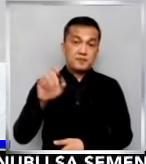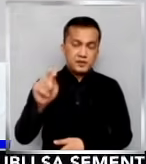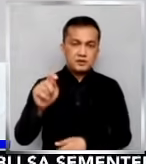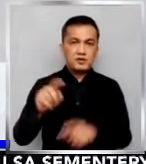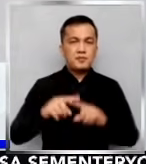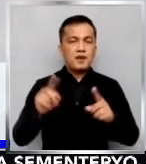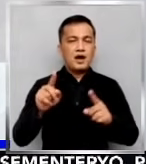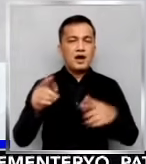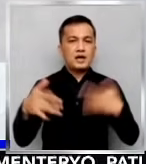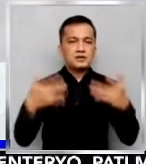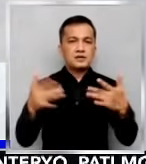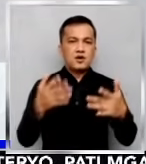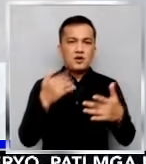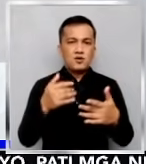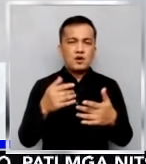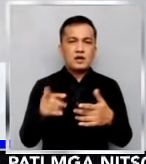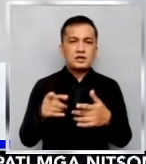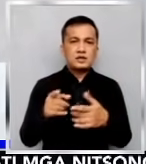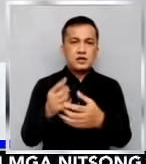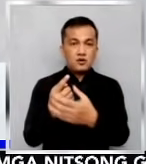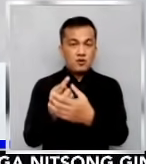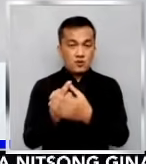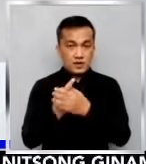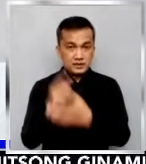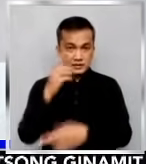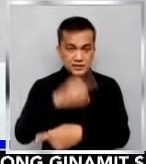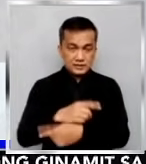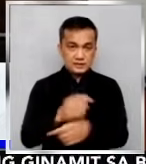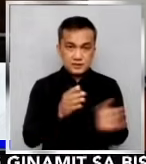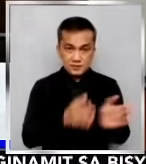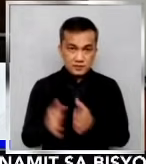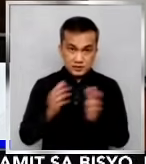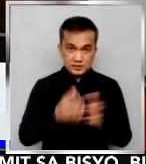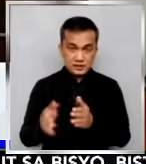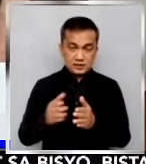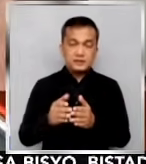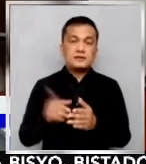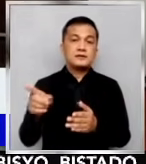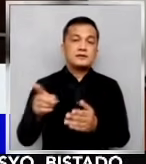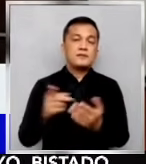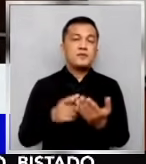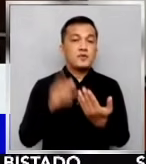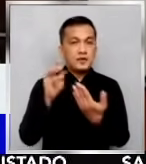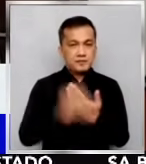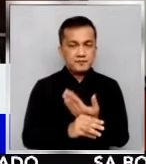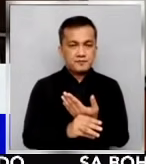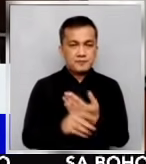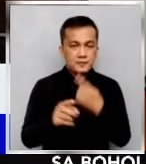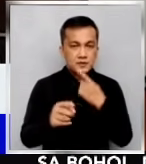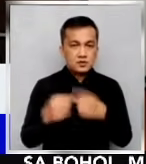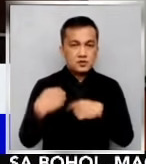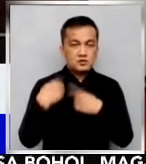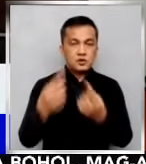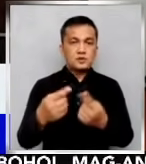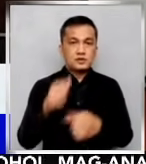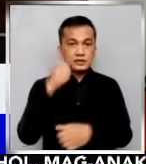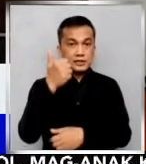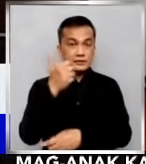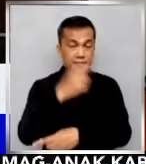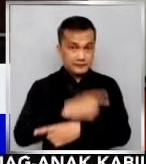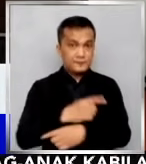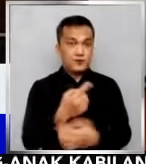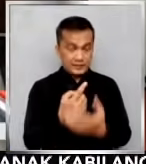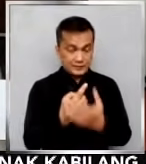ang quarantine days sa paghahanda para sa serye. Sa duration ng 10-day quarantine namin, we are